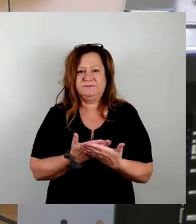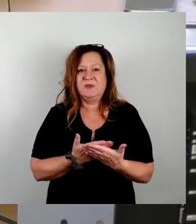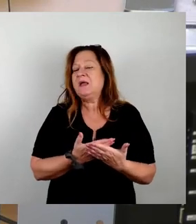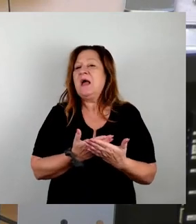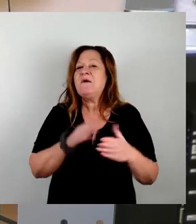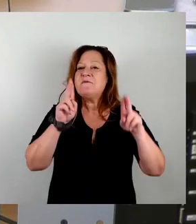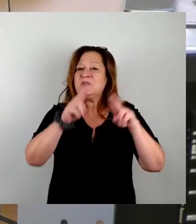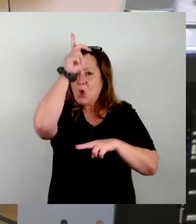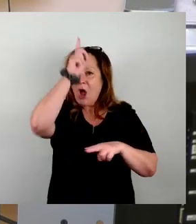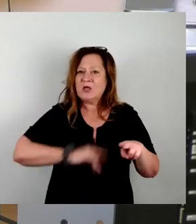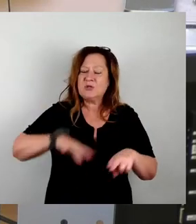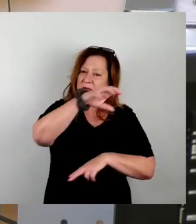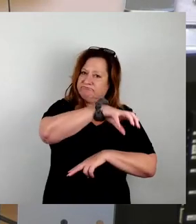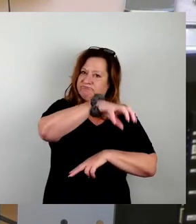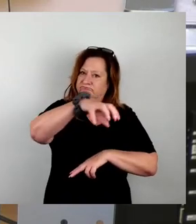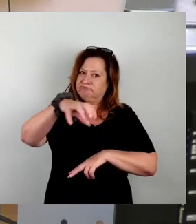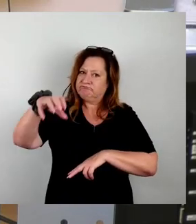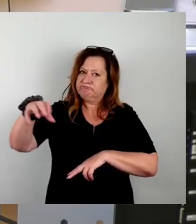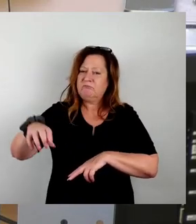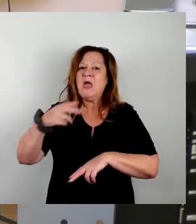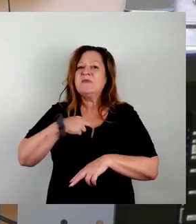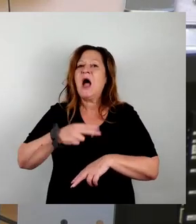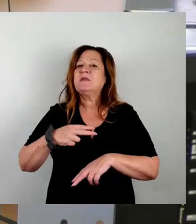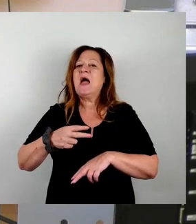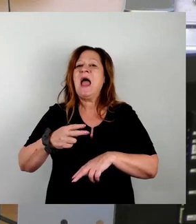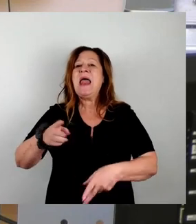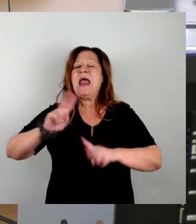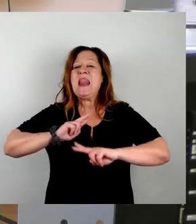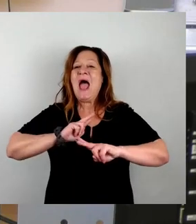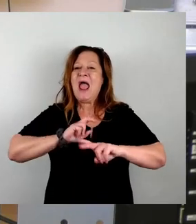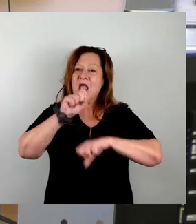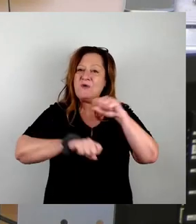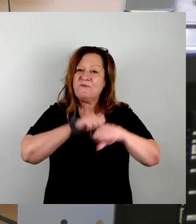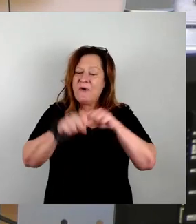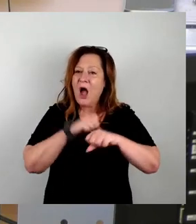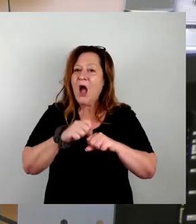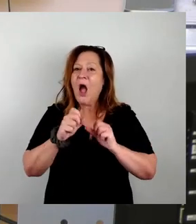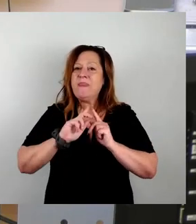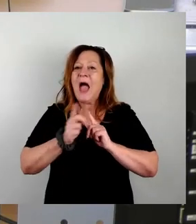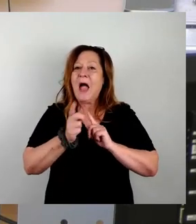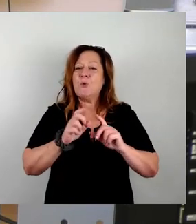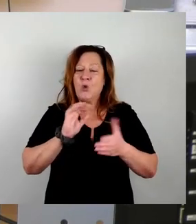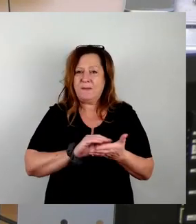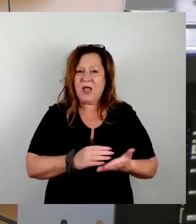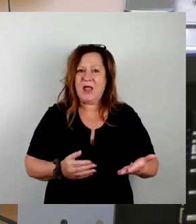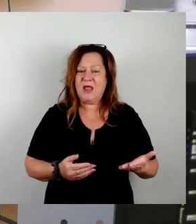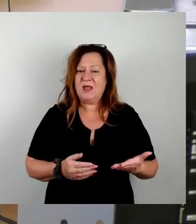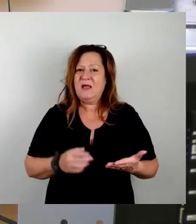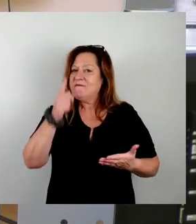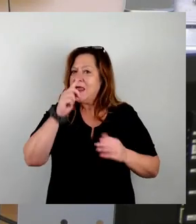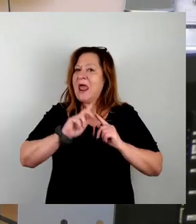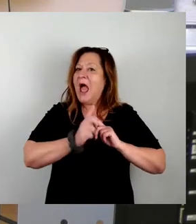Deutschland, die einfach sagen, das Leihrad ist beim Abo dabei. Wenn man lokal sein Abonnement abschließt, kann man die Leihräder auch